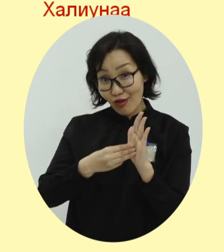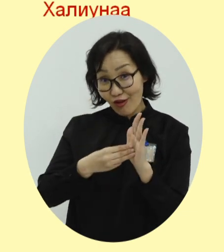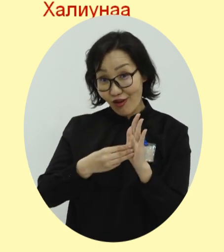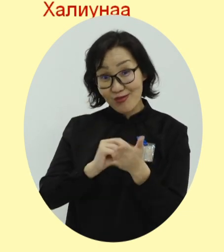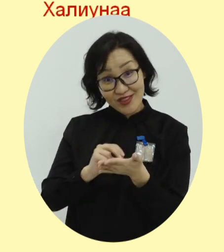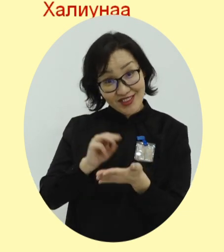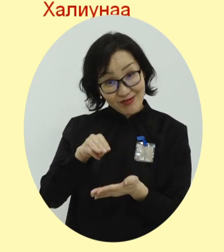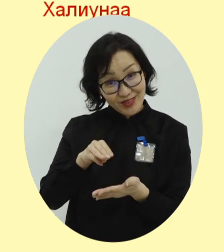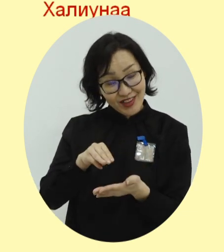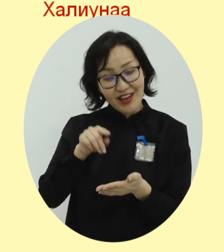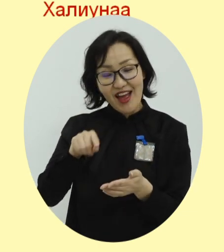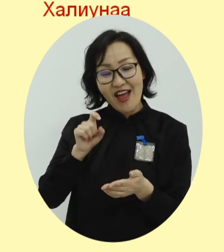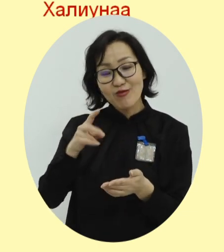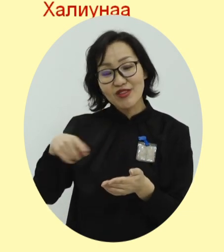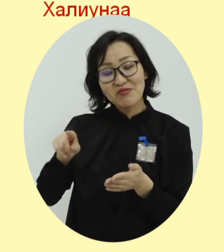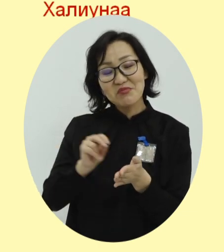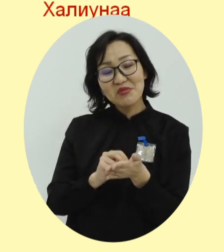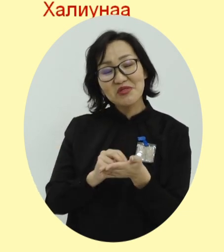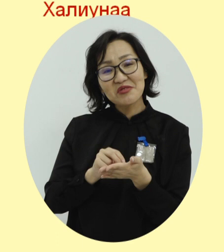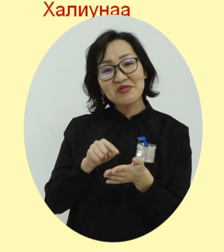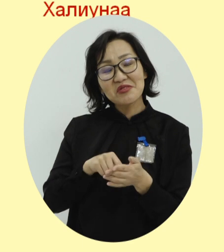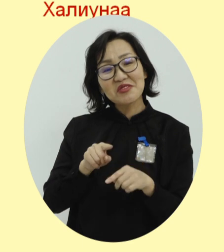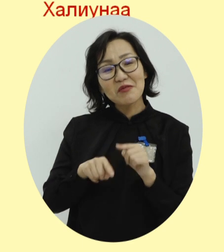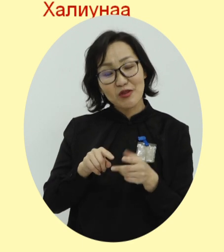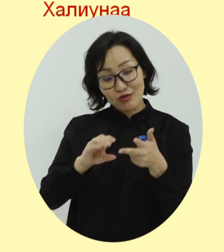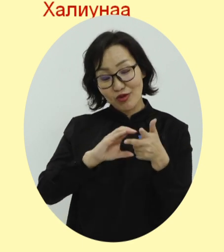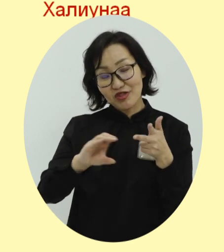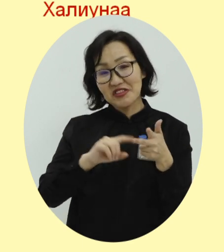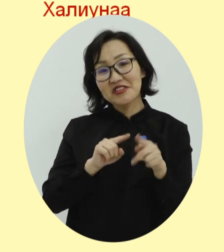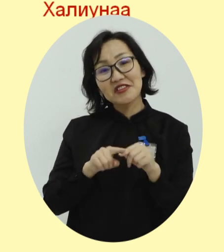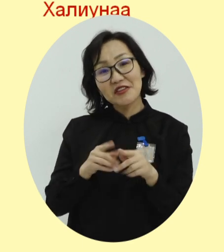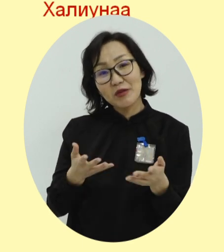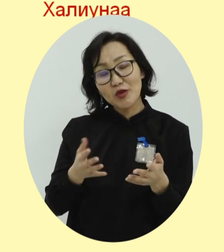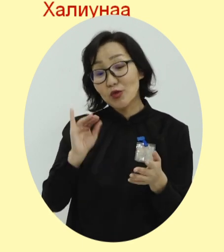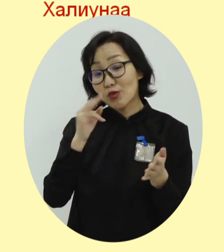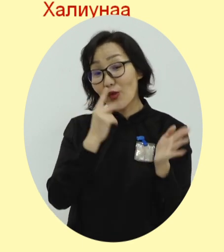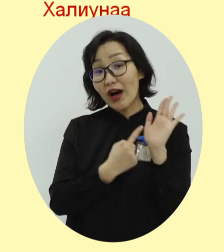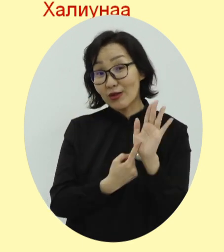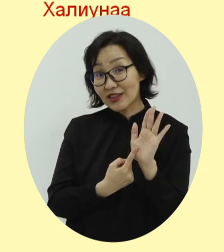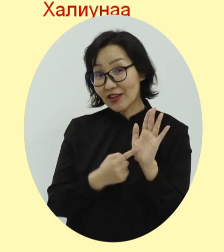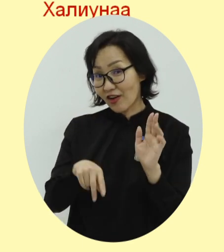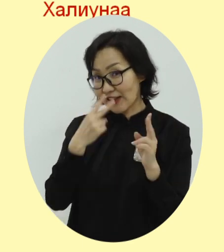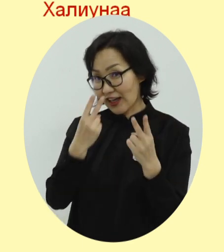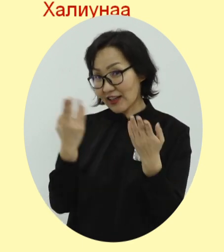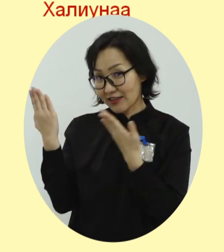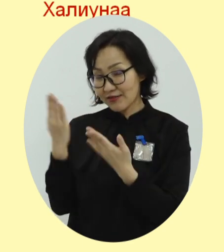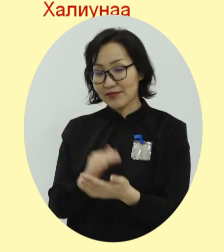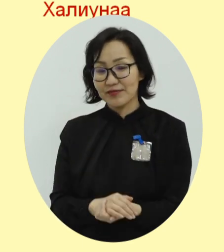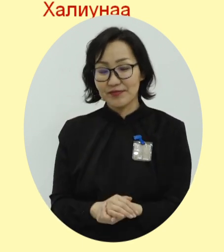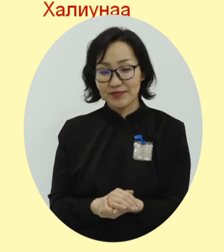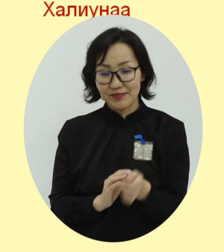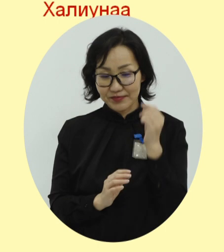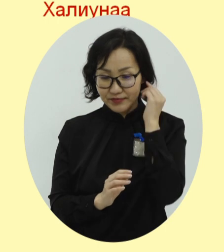гэсэн. Халиунагийн бичсэн өдрийн тэмдэглэлийн төгсгөл хэсэгт юуг үзүүлснийг харъя.